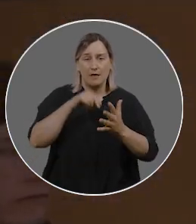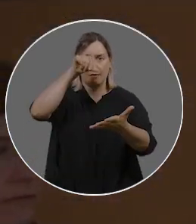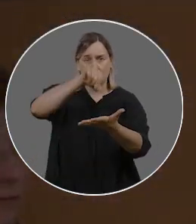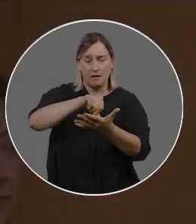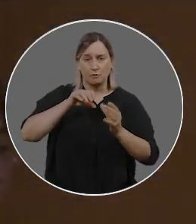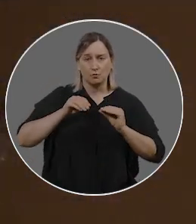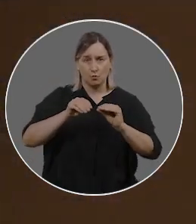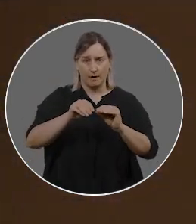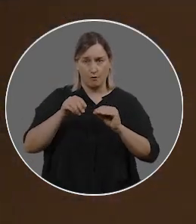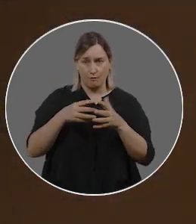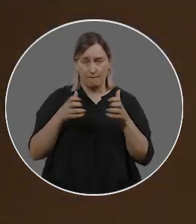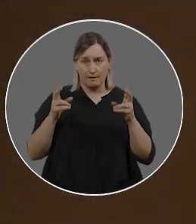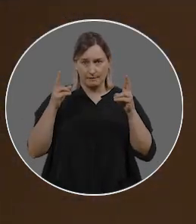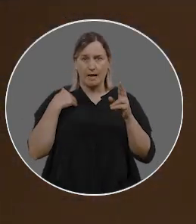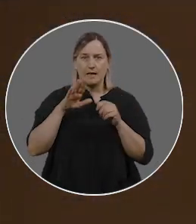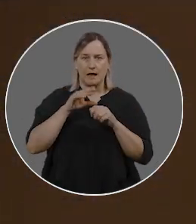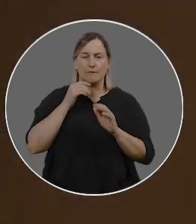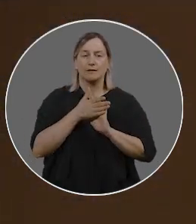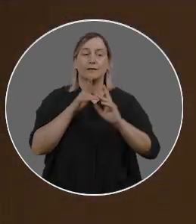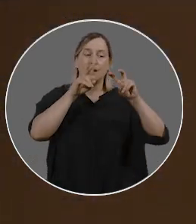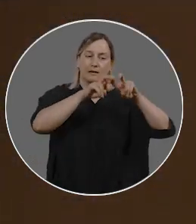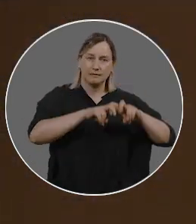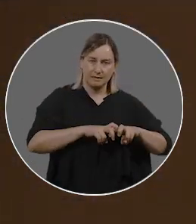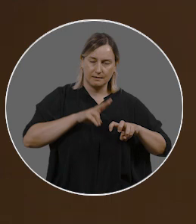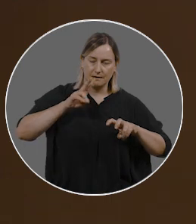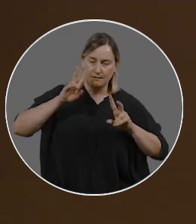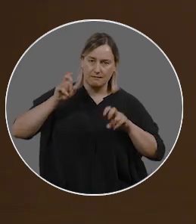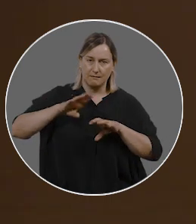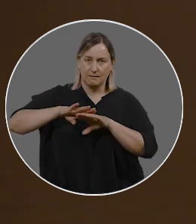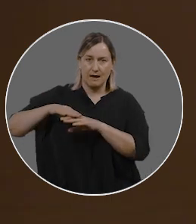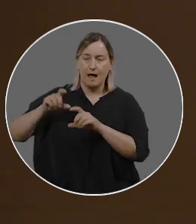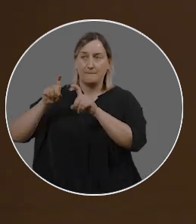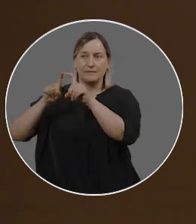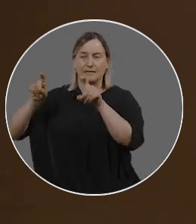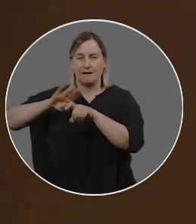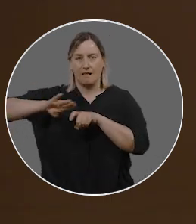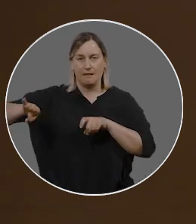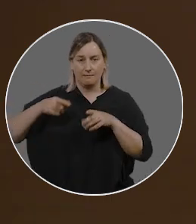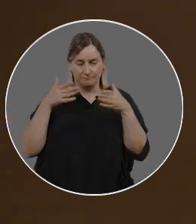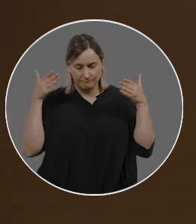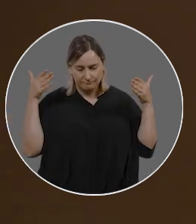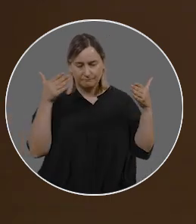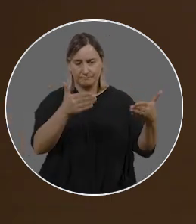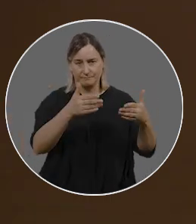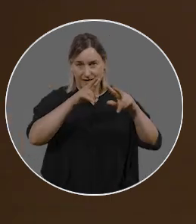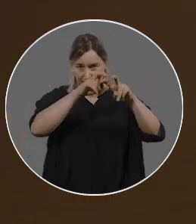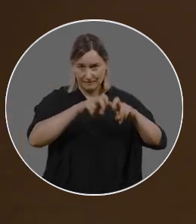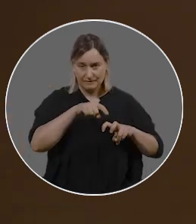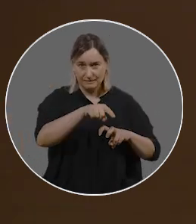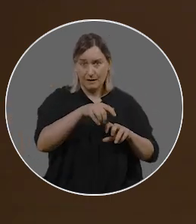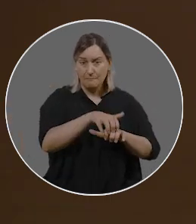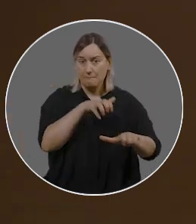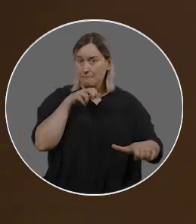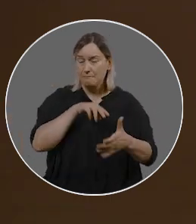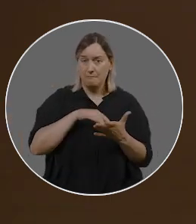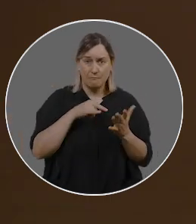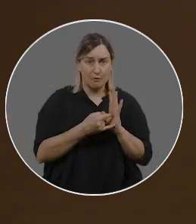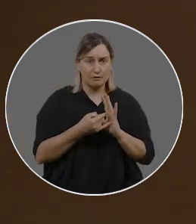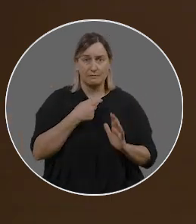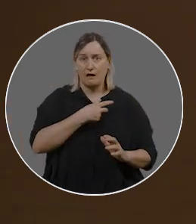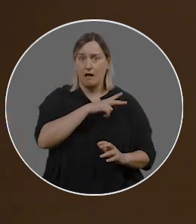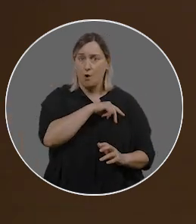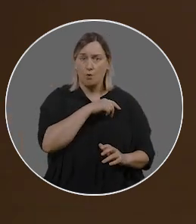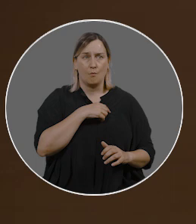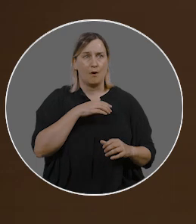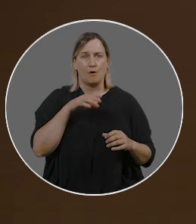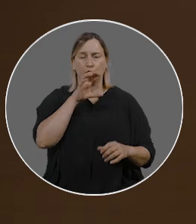en l'usuari. Ara ja parlo de la banda de recerca, no parlo tant de la banda empresarial, i en la majoria de projectes europeus o projectes